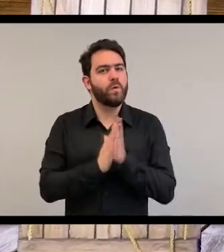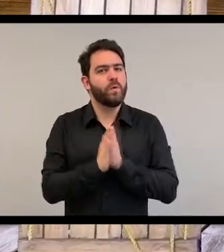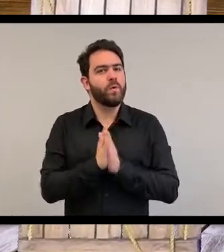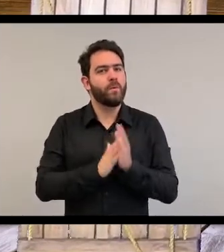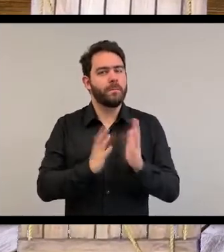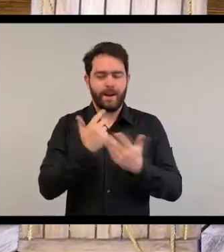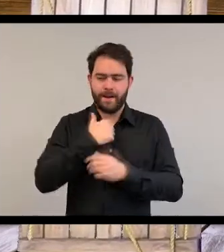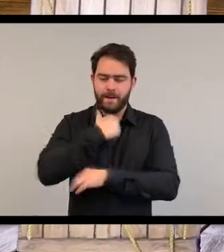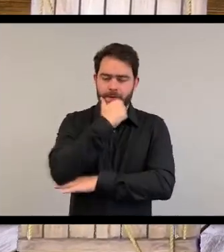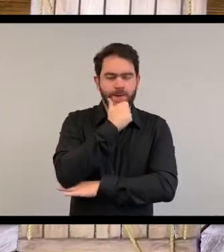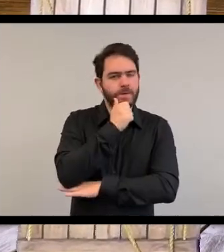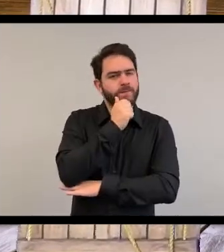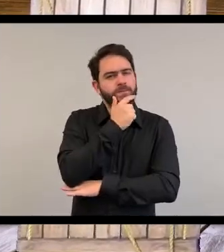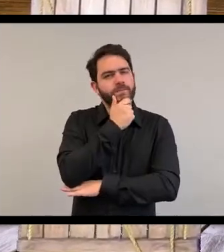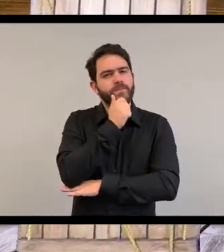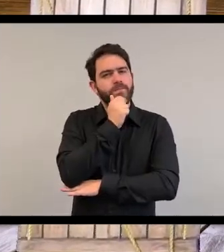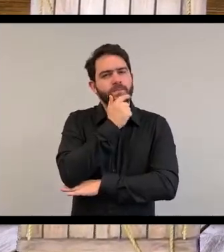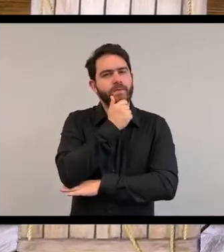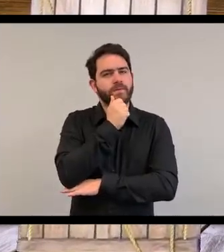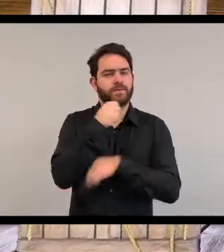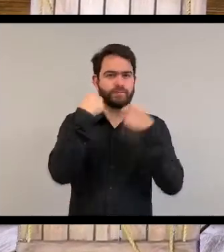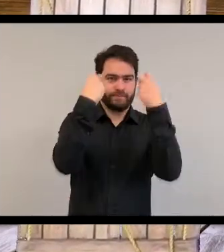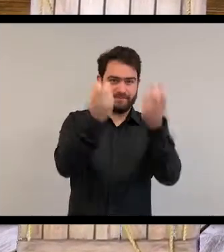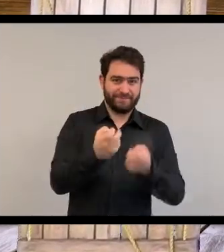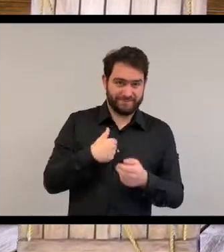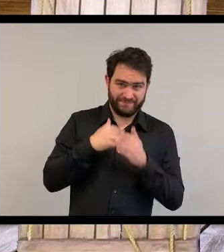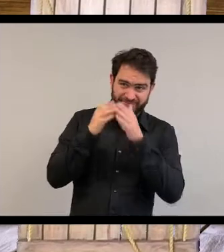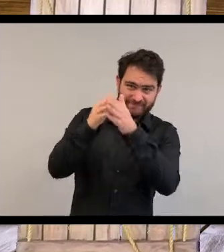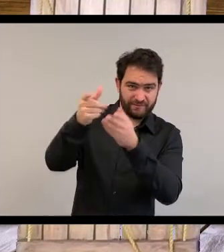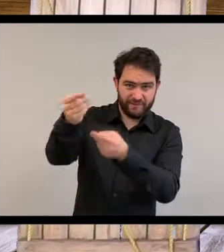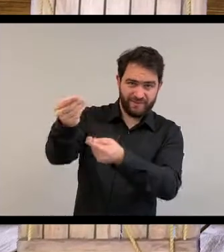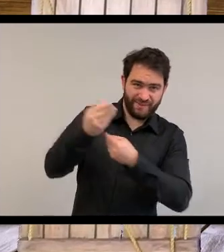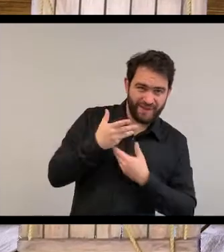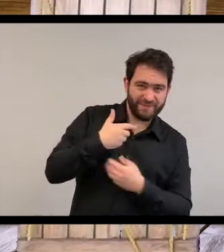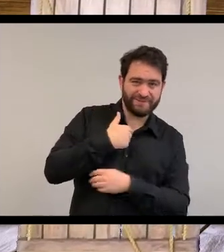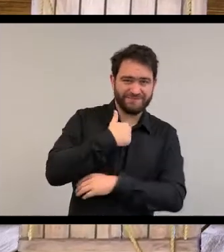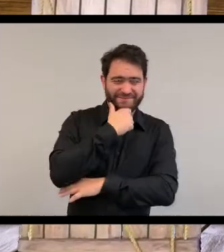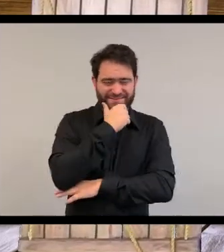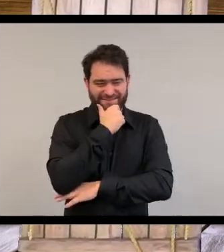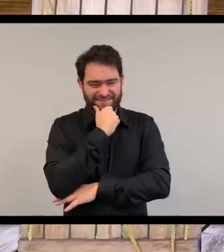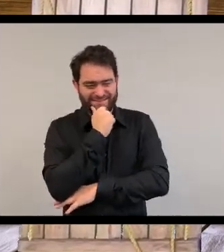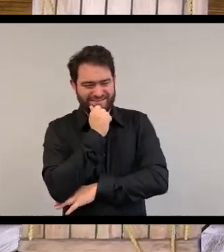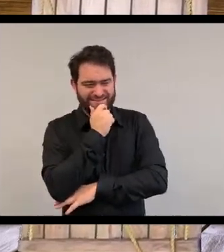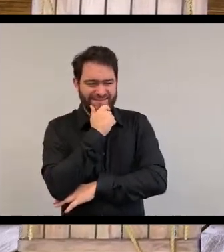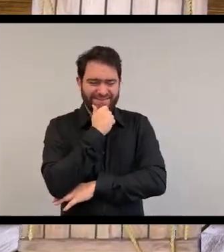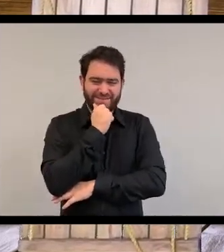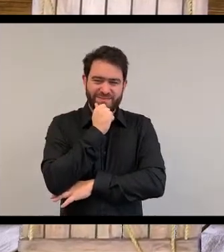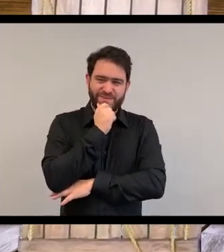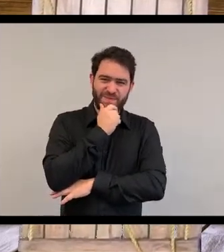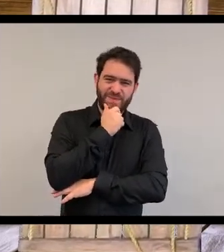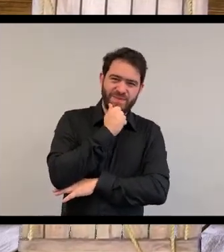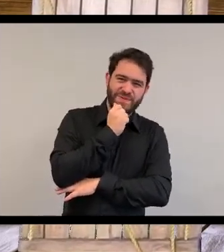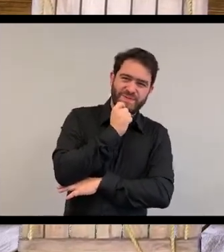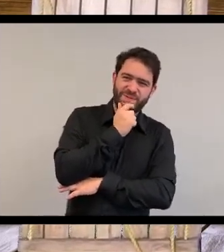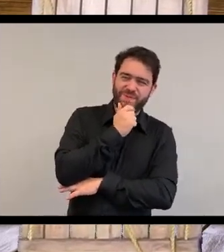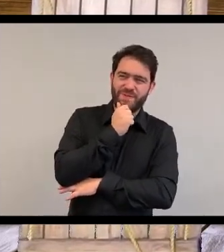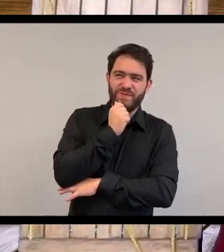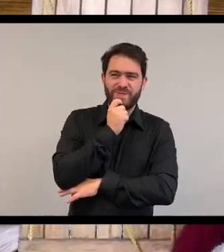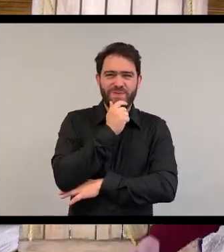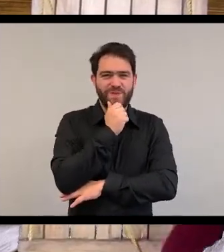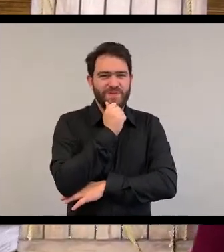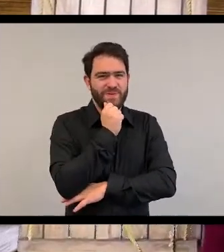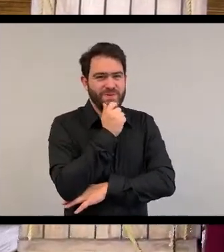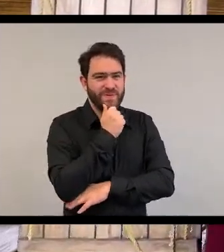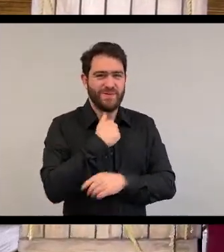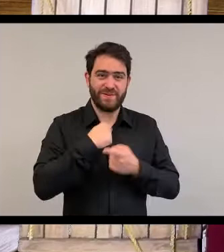les courses... » « Mmm... » « Disait Claude... » Waah... « Mais... » « Comment aller de lui demander... » «